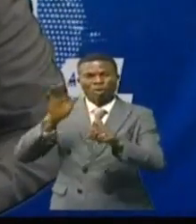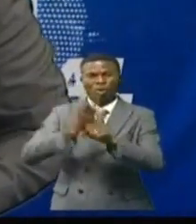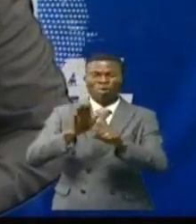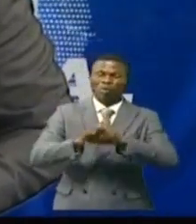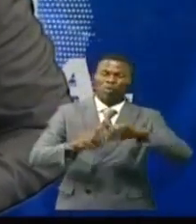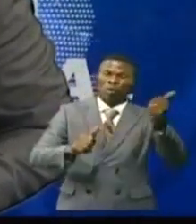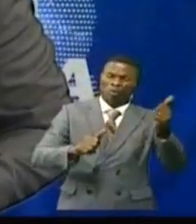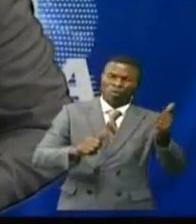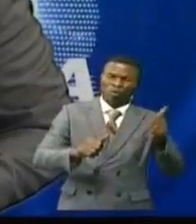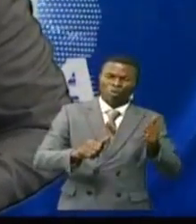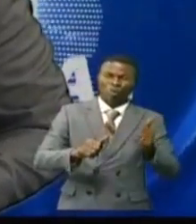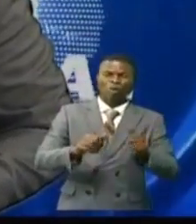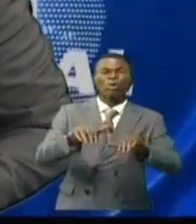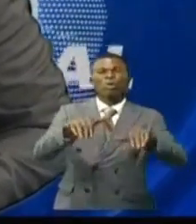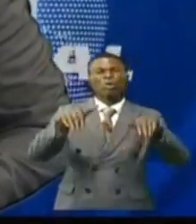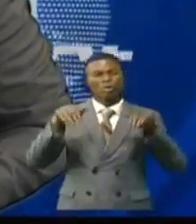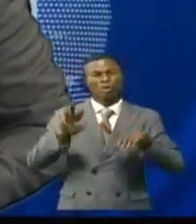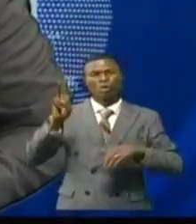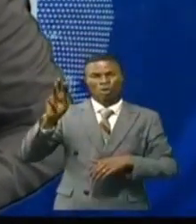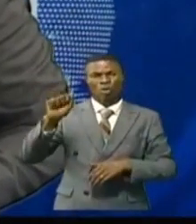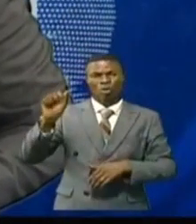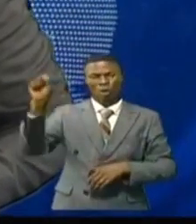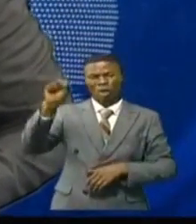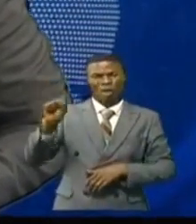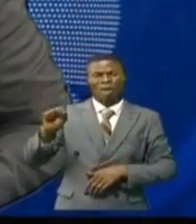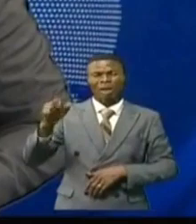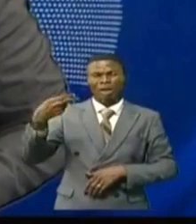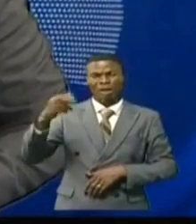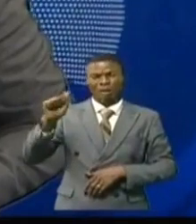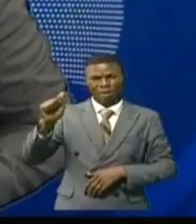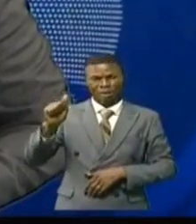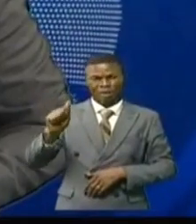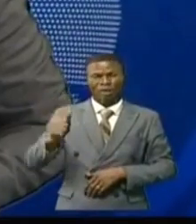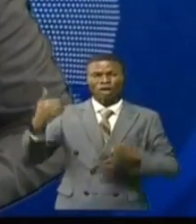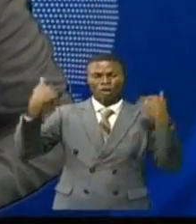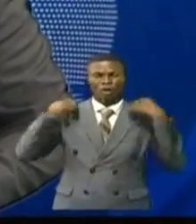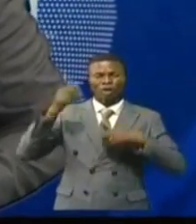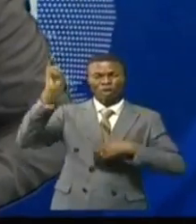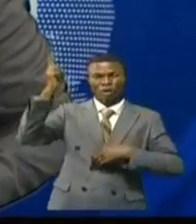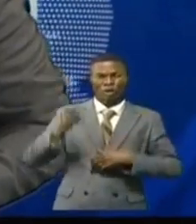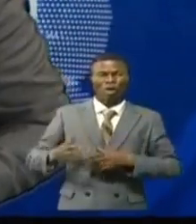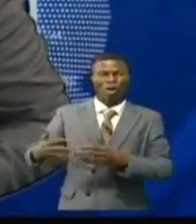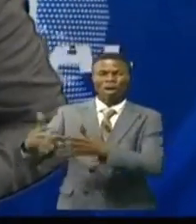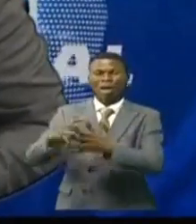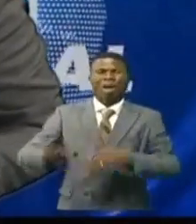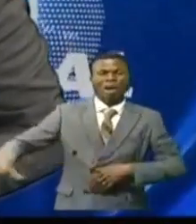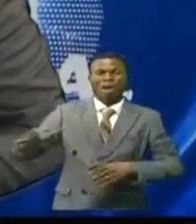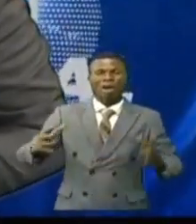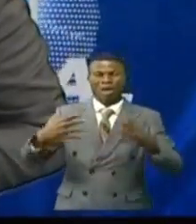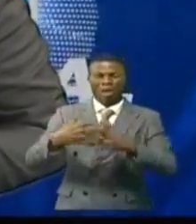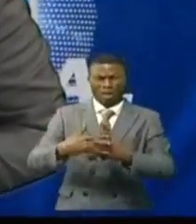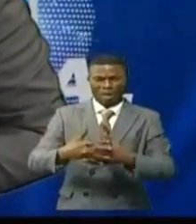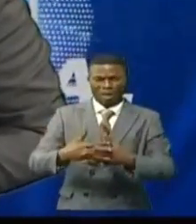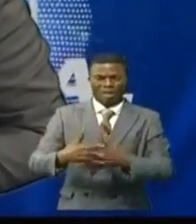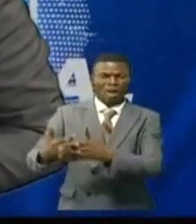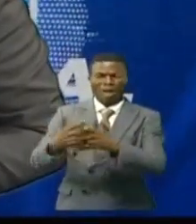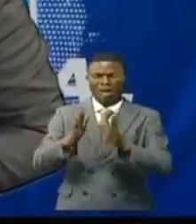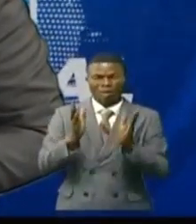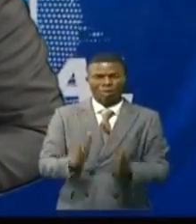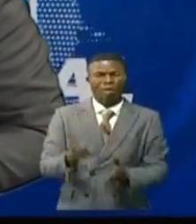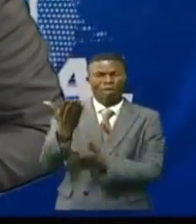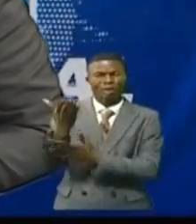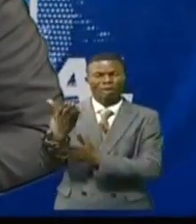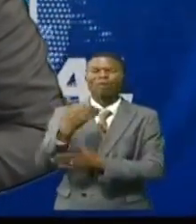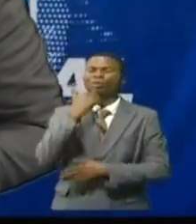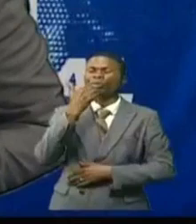sont campés à Ouassa, toujours dans le territoire de Rutshuru. Le Haut Commissariat des Nations Unies pour les réfugiés plaide pour une attention particulière de bailleurs de